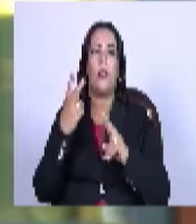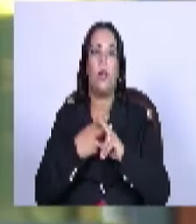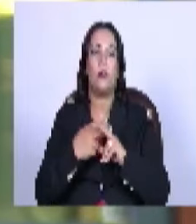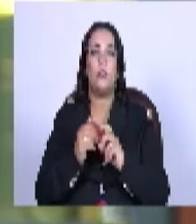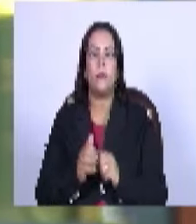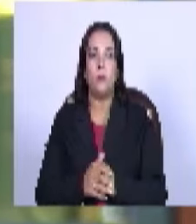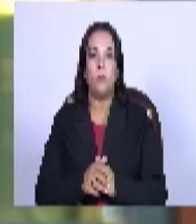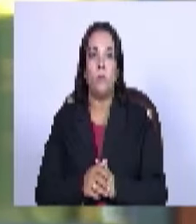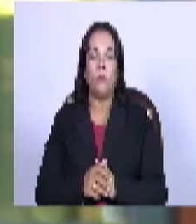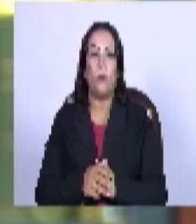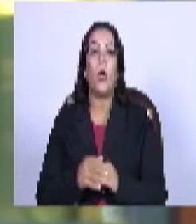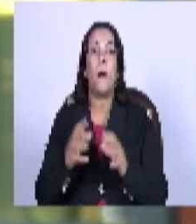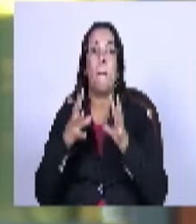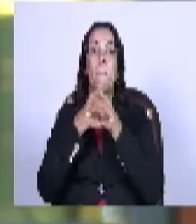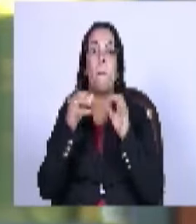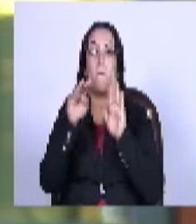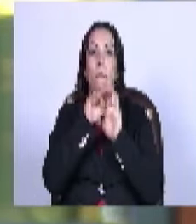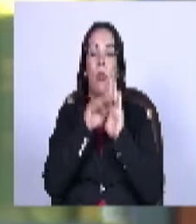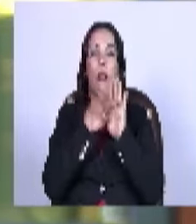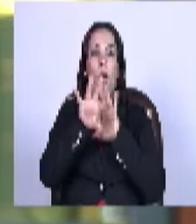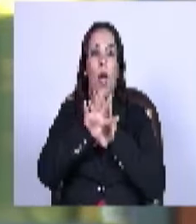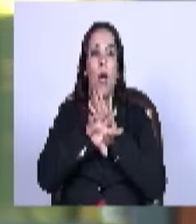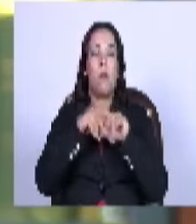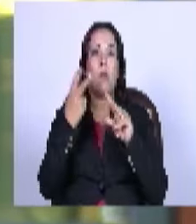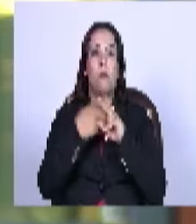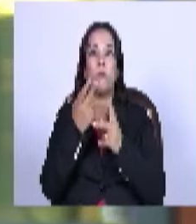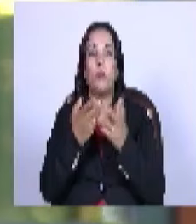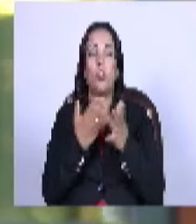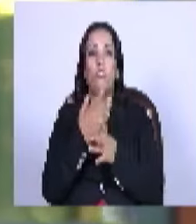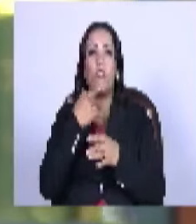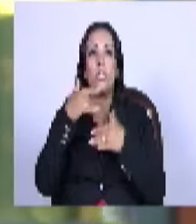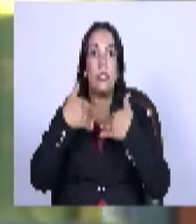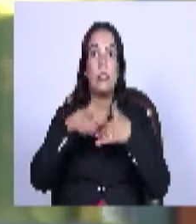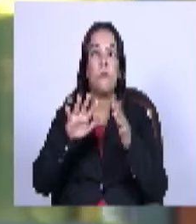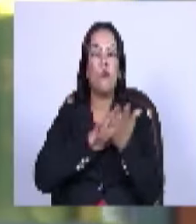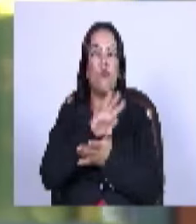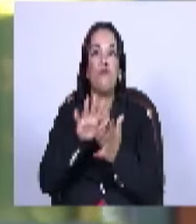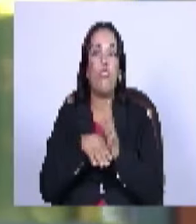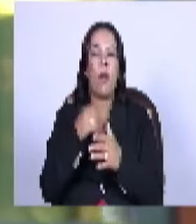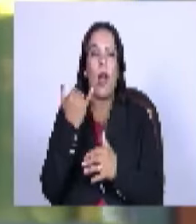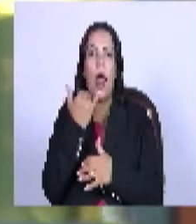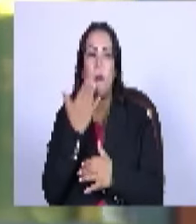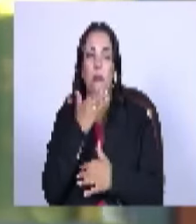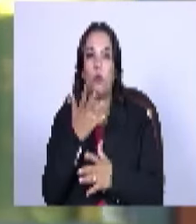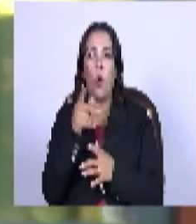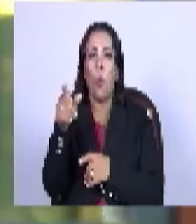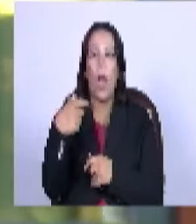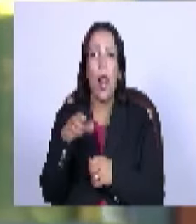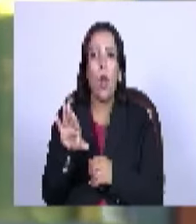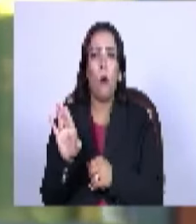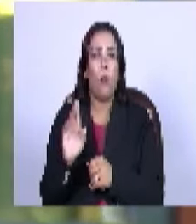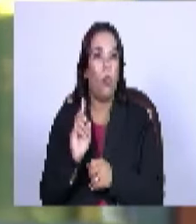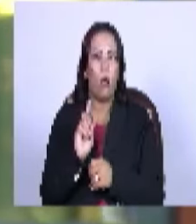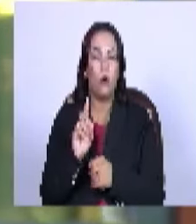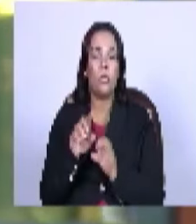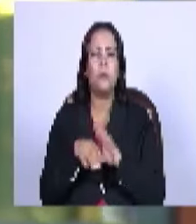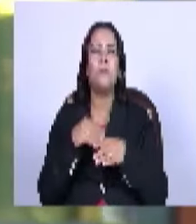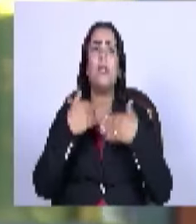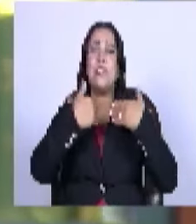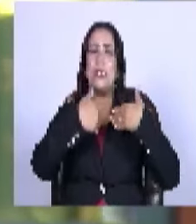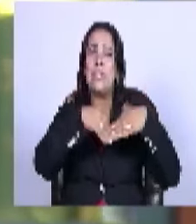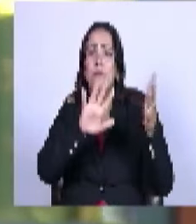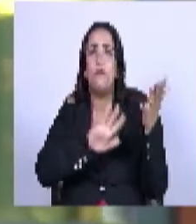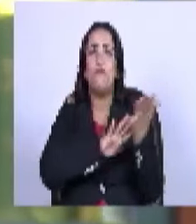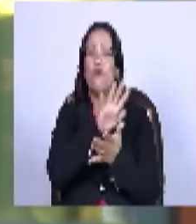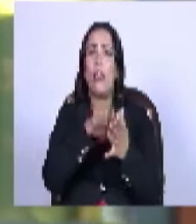للناس المنهج اللي قايم عند بعض الناس يقول لك ترك المشاكل بلا حلول هو يحلها كنت دايما واحد يقول لي ايه سيب المشاكل